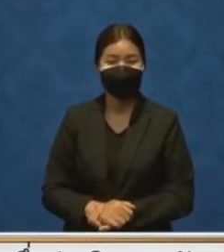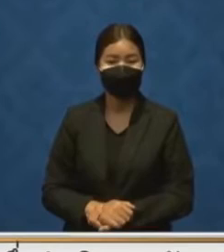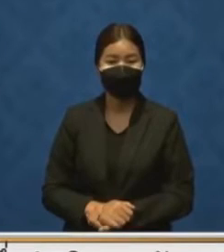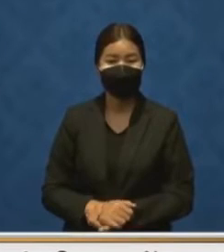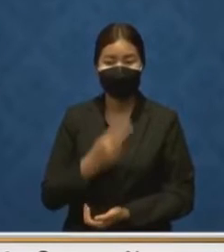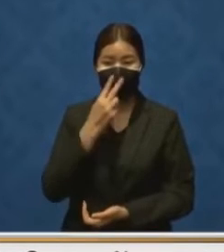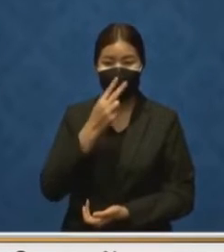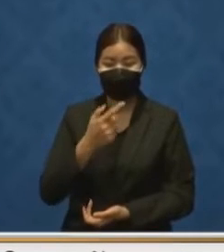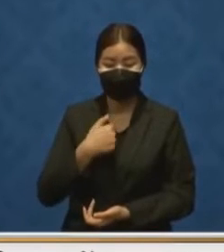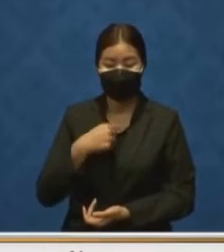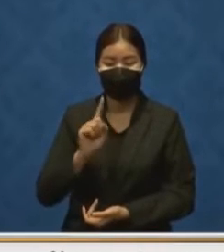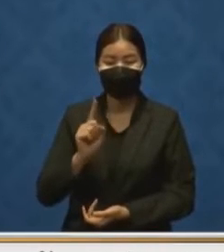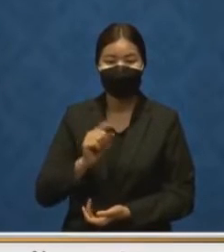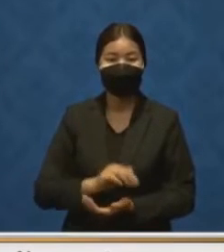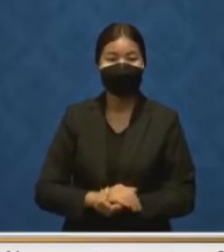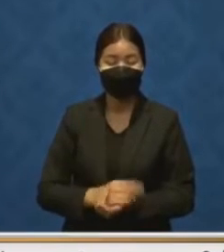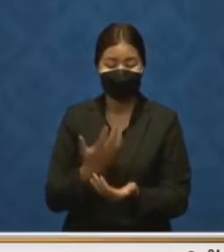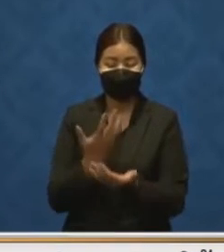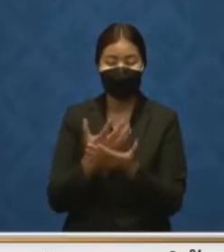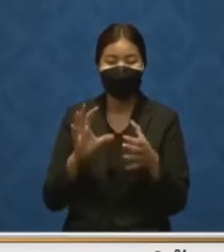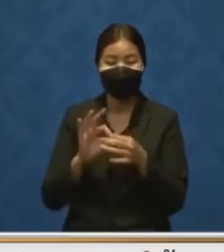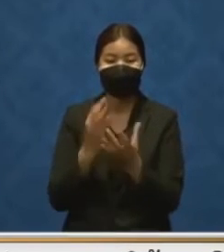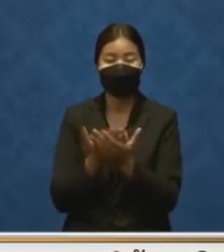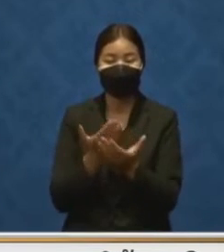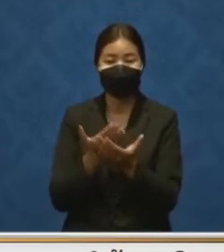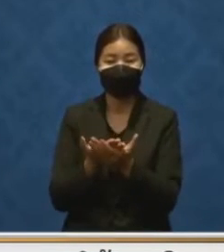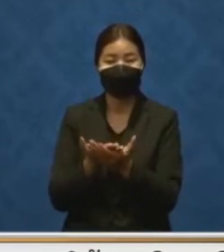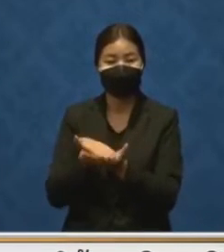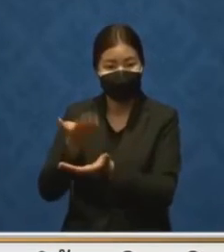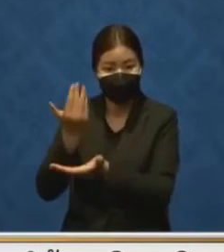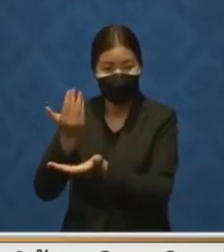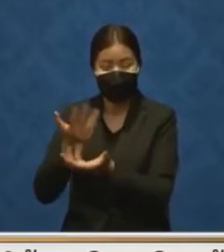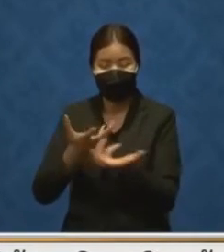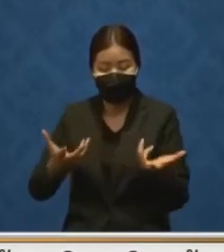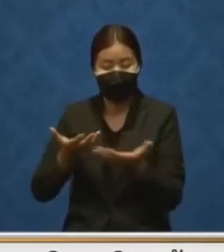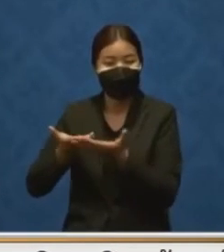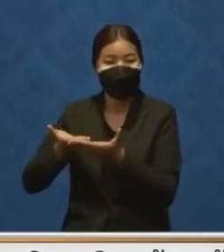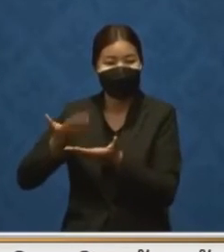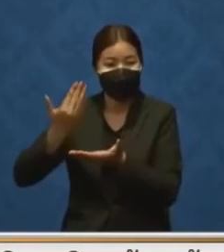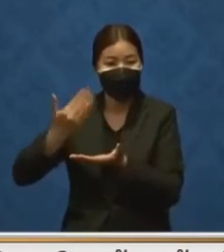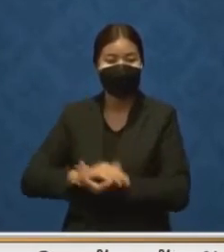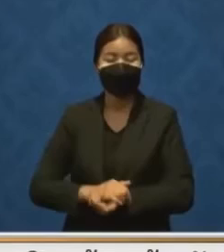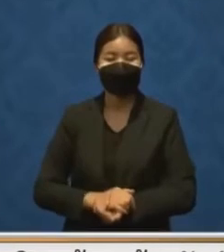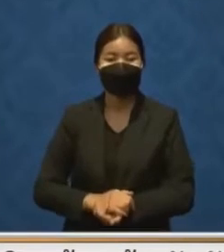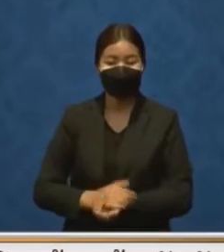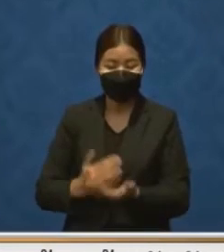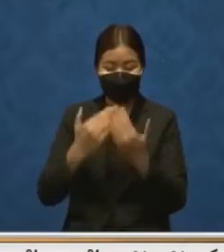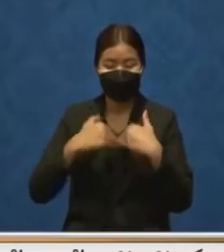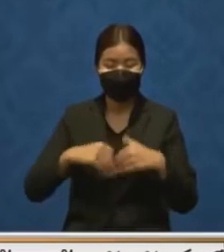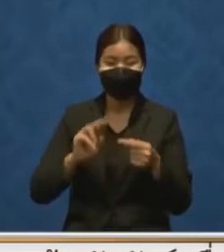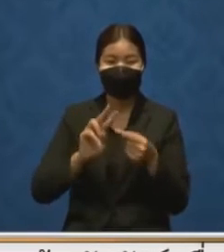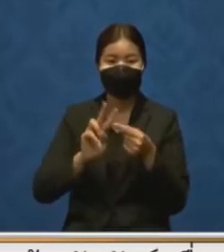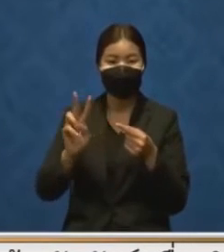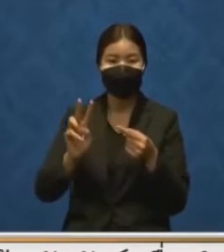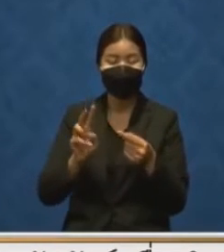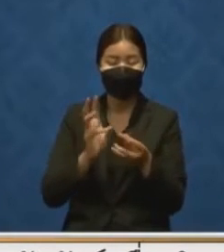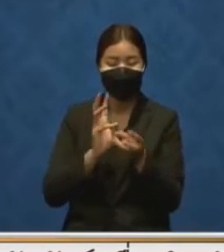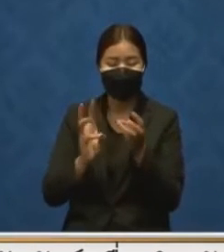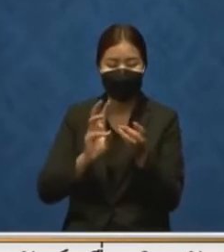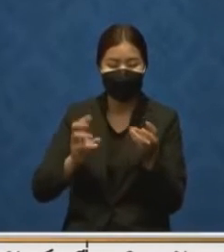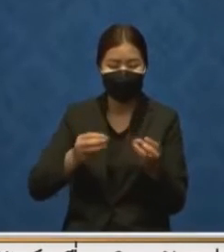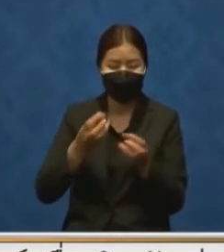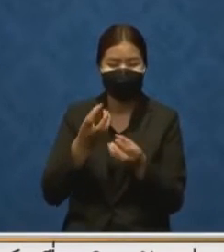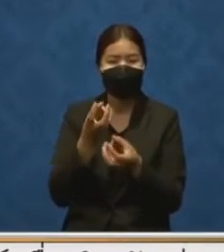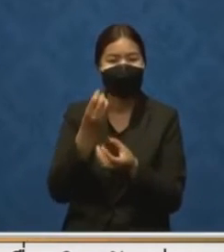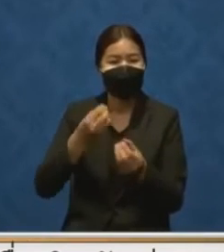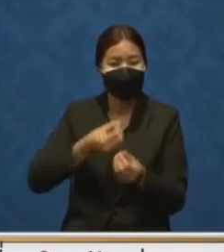íliaัเเลขเงิ์ตะราคาสินค้านะครับρεื่งที่ 2.ื่องปุยเป็